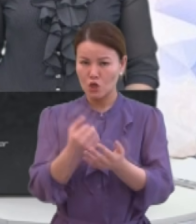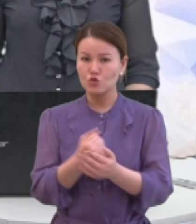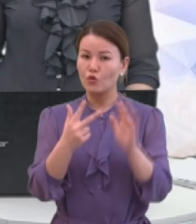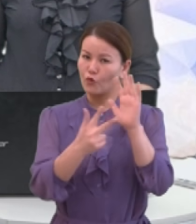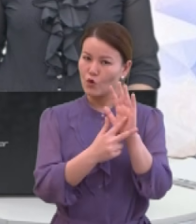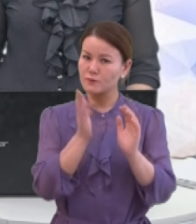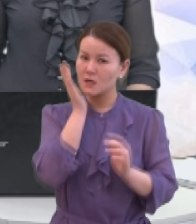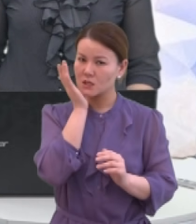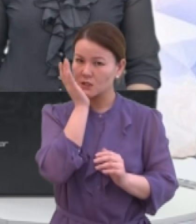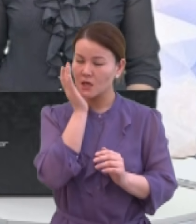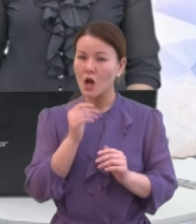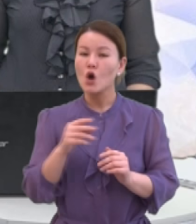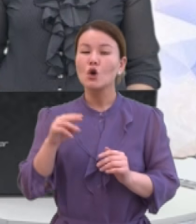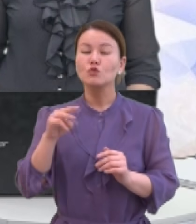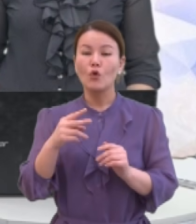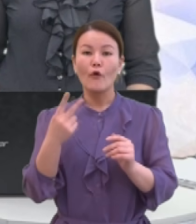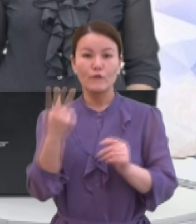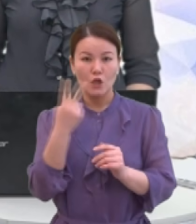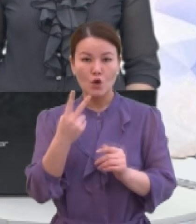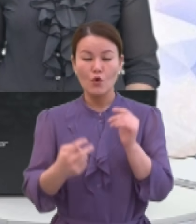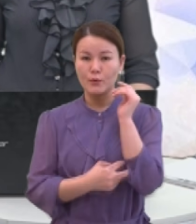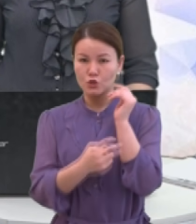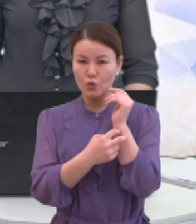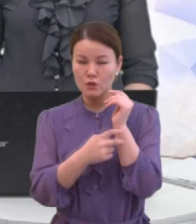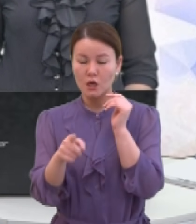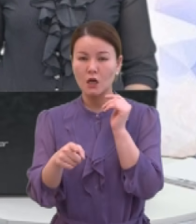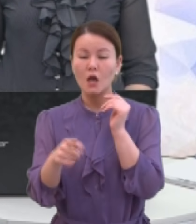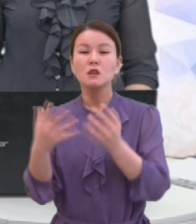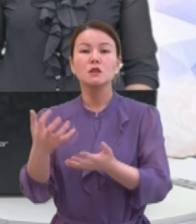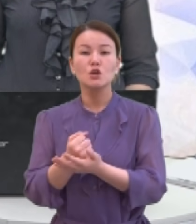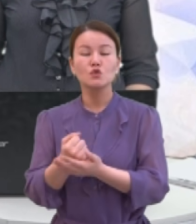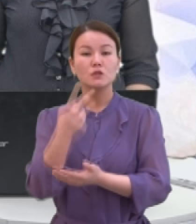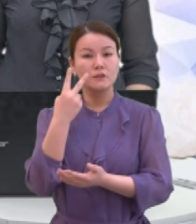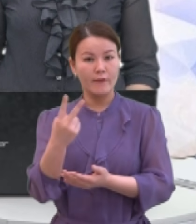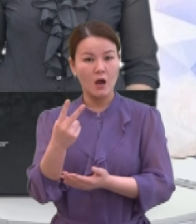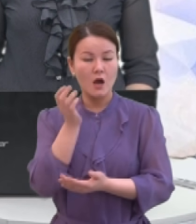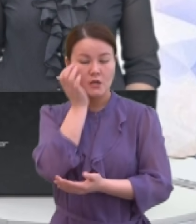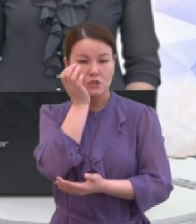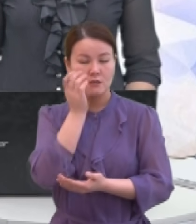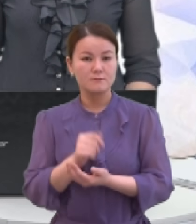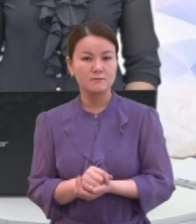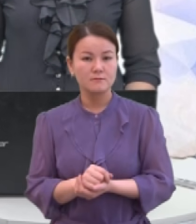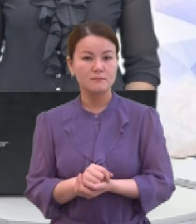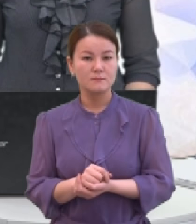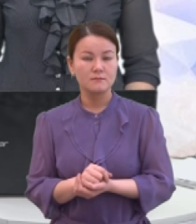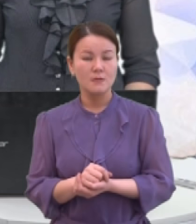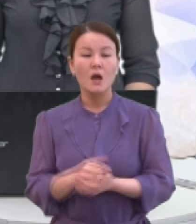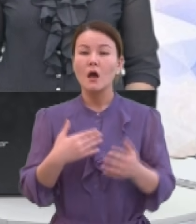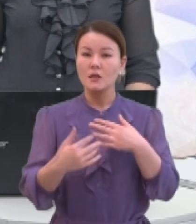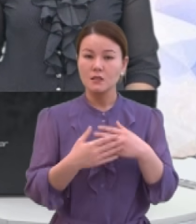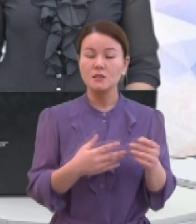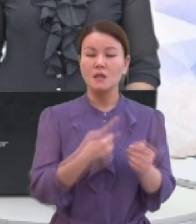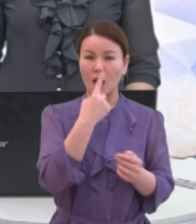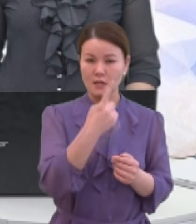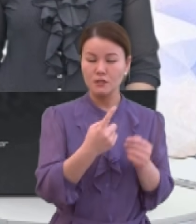орешков то 2 бельчонок нашел два орешка если один